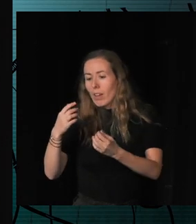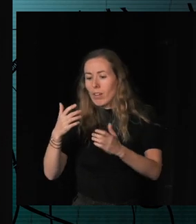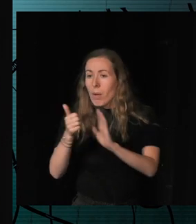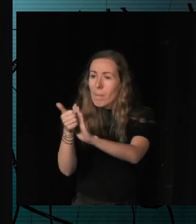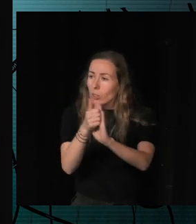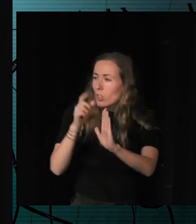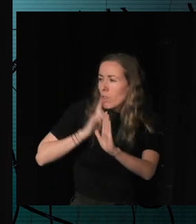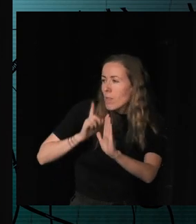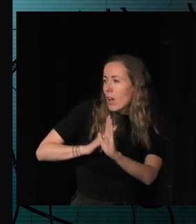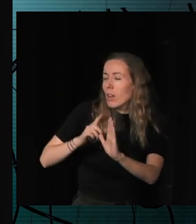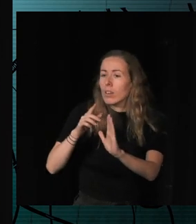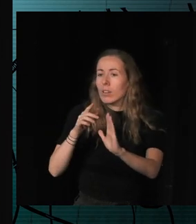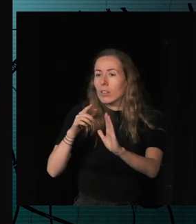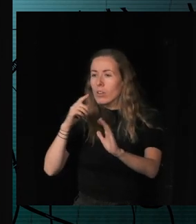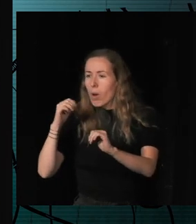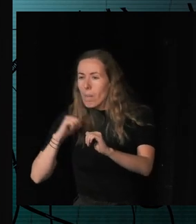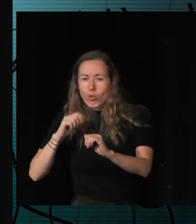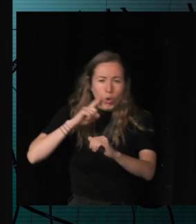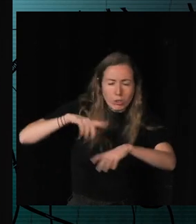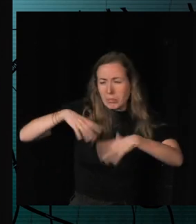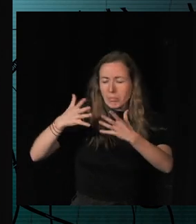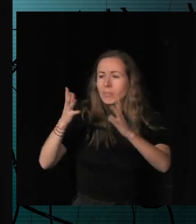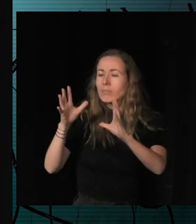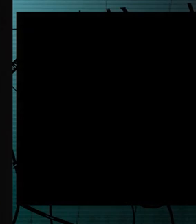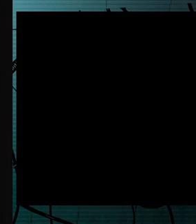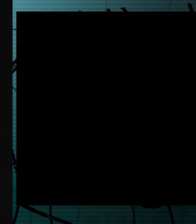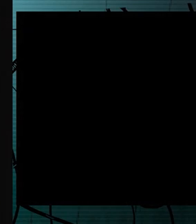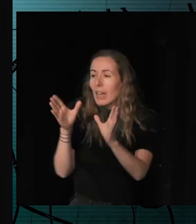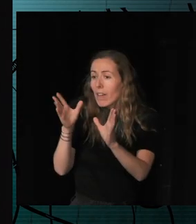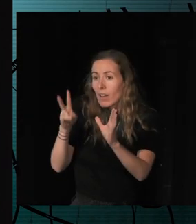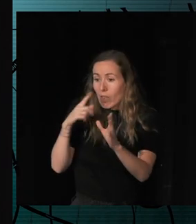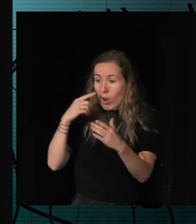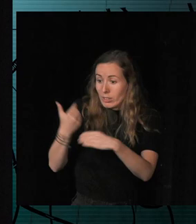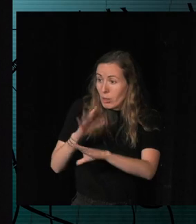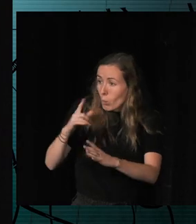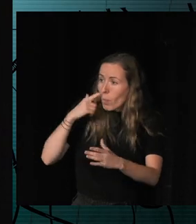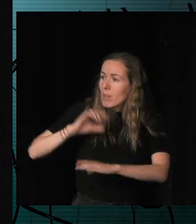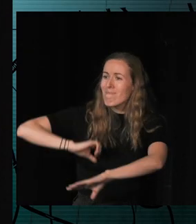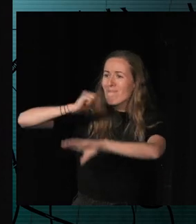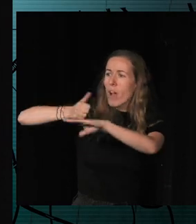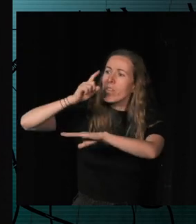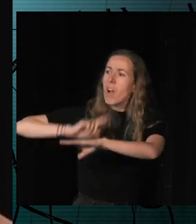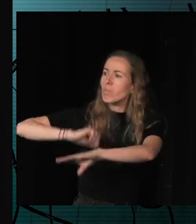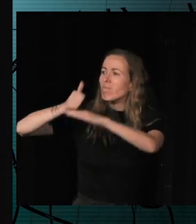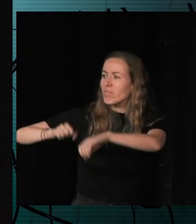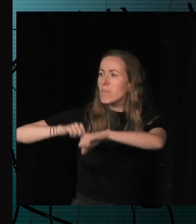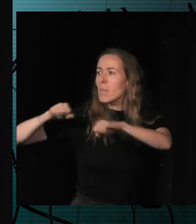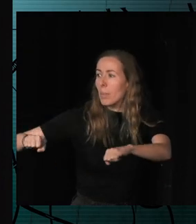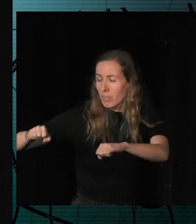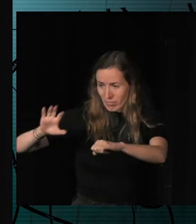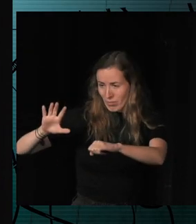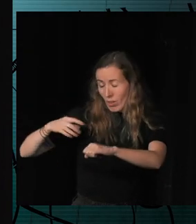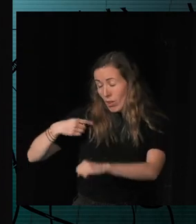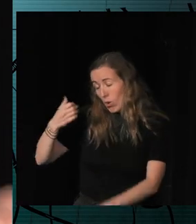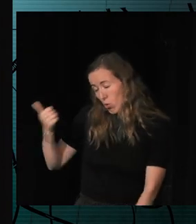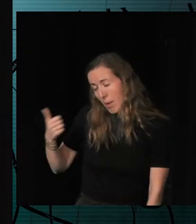des antagonistes féminins qui peut être un peu genre bah voilà ce qui se passe quand on met un matriarcat en place si on met ça de côté